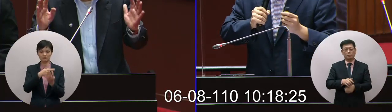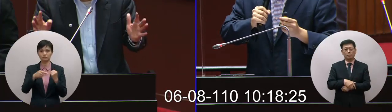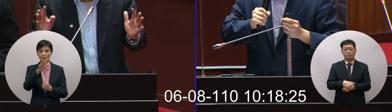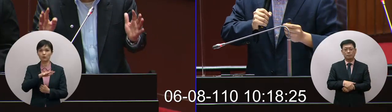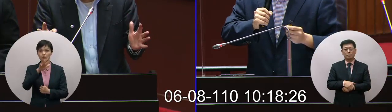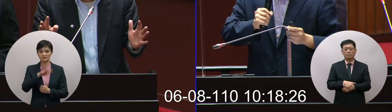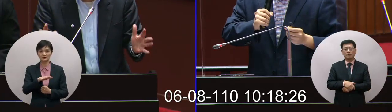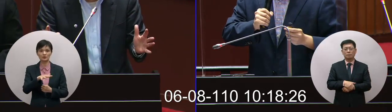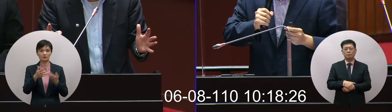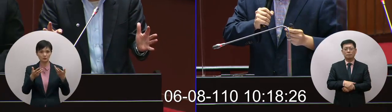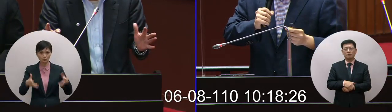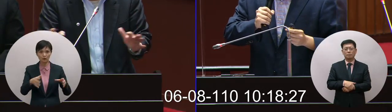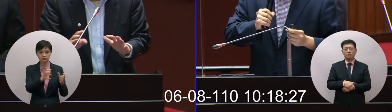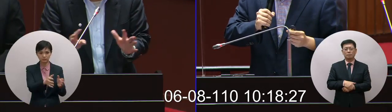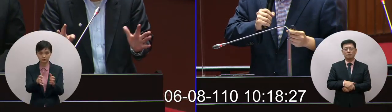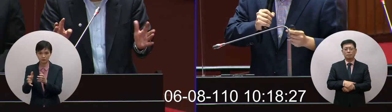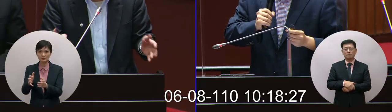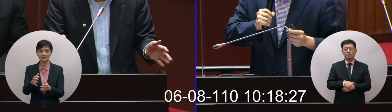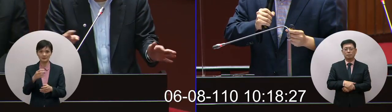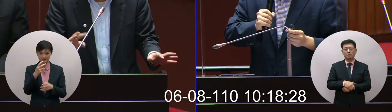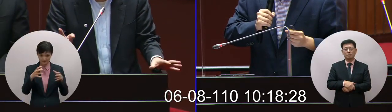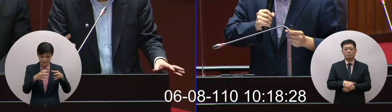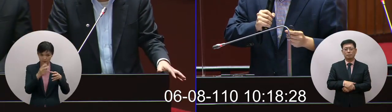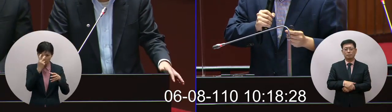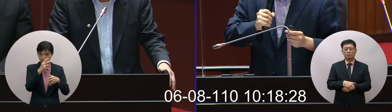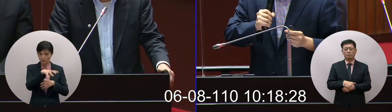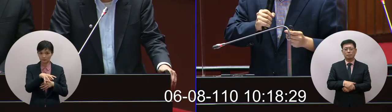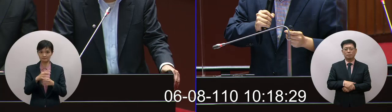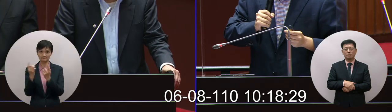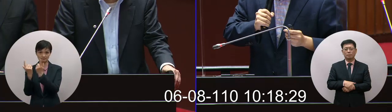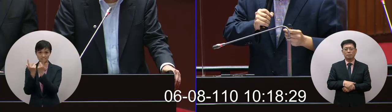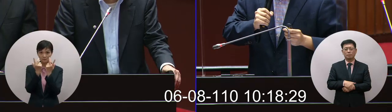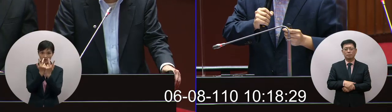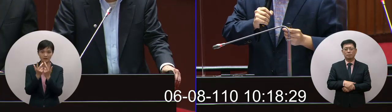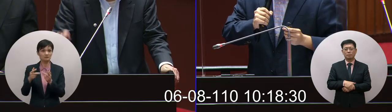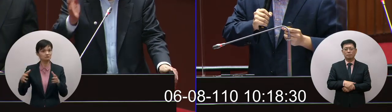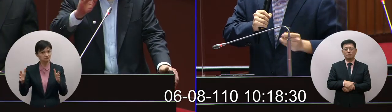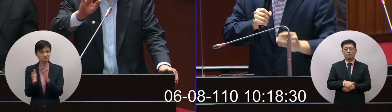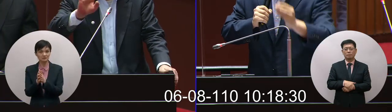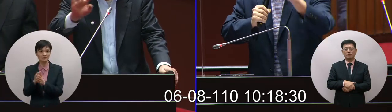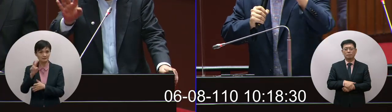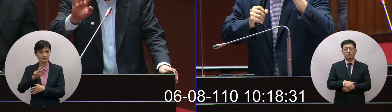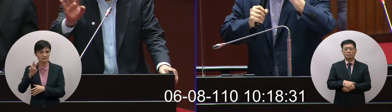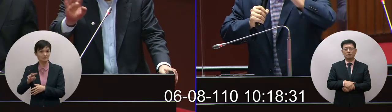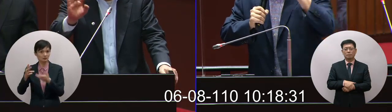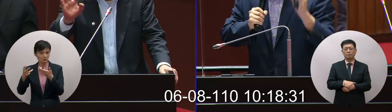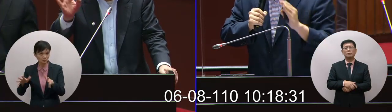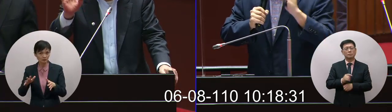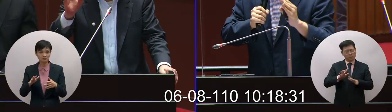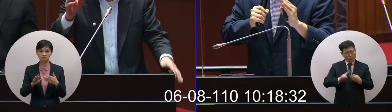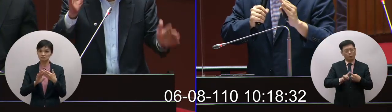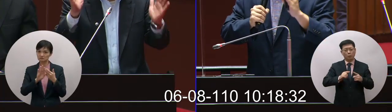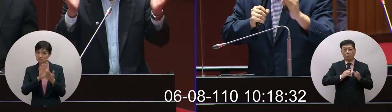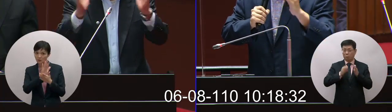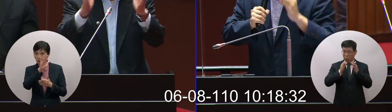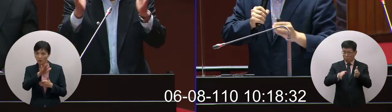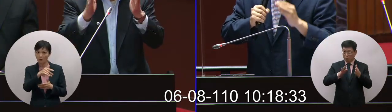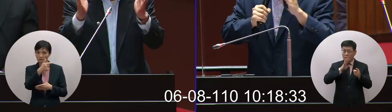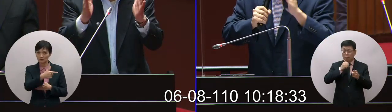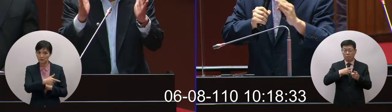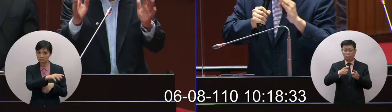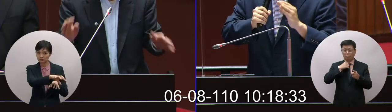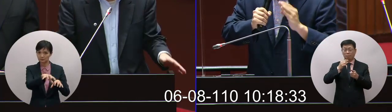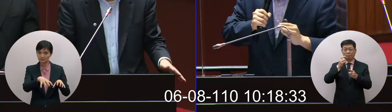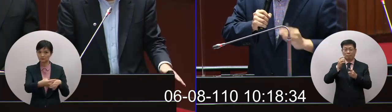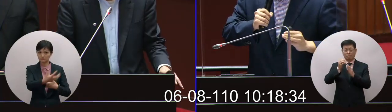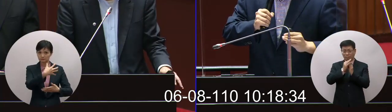就为了要全国运用调配， 是是是， 新北、双北，我们已经收了2000多个， 对， 陆陆续续。 我现在是针对桃竹苗